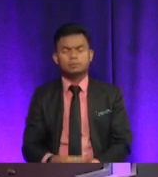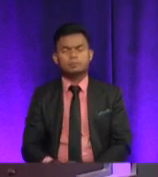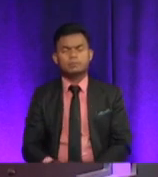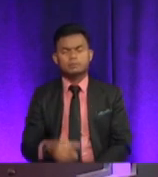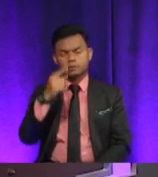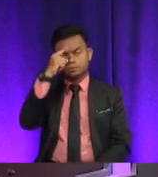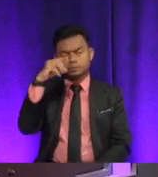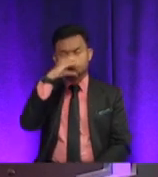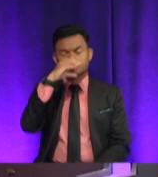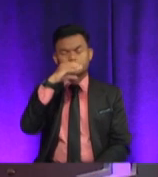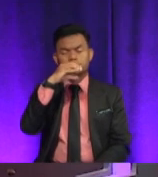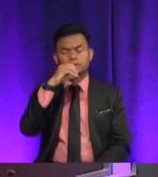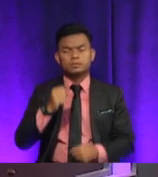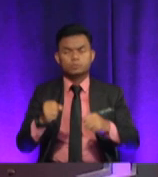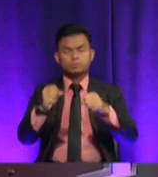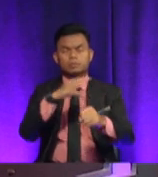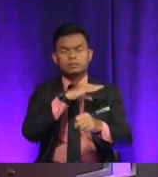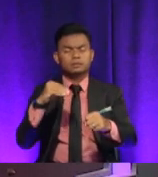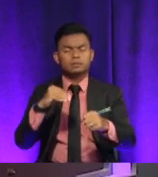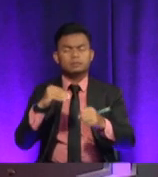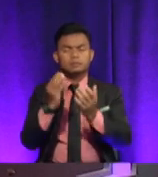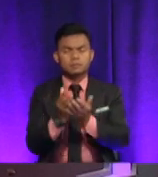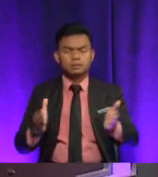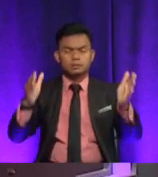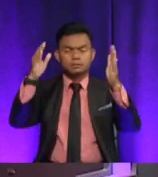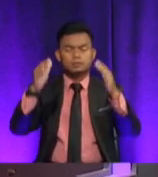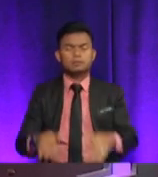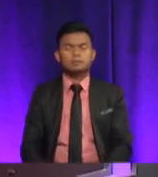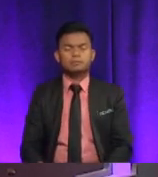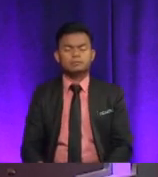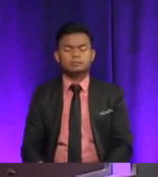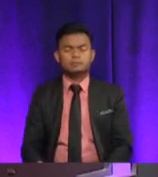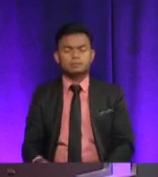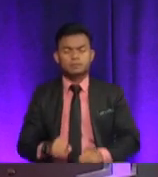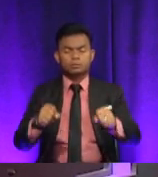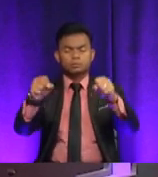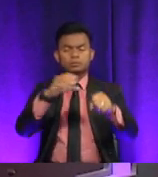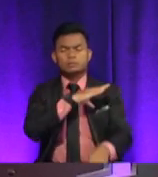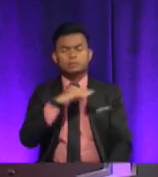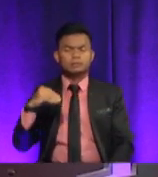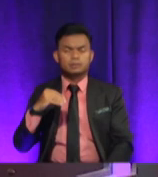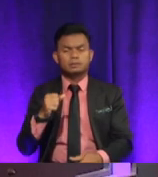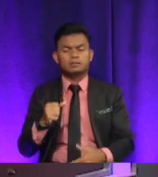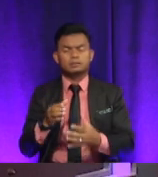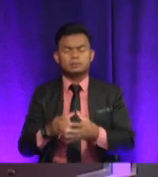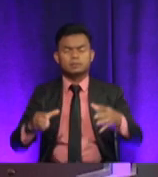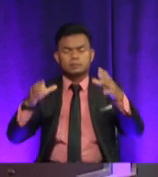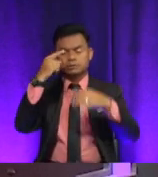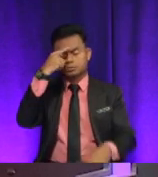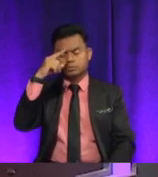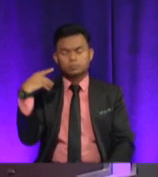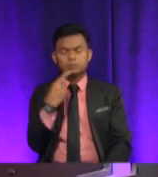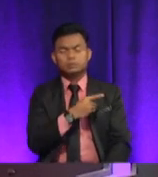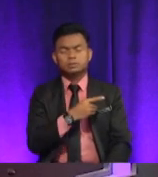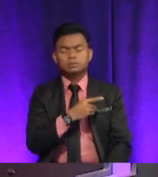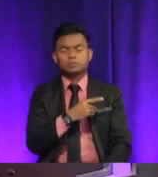sungai Telaga untuk mencari air kita suka kepada sungai dan telaga untuk mencarikan air kepada Baginda Raja